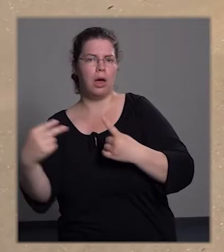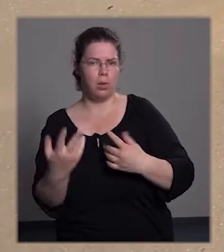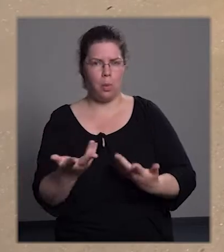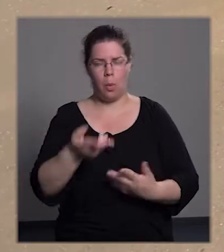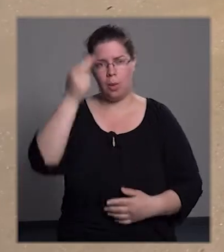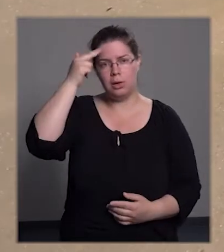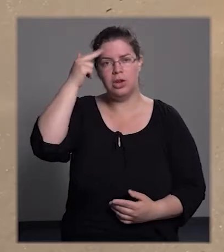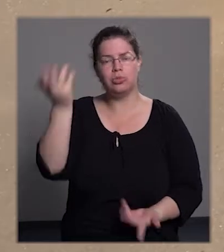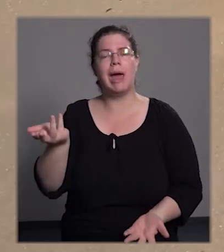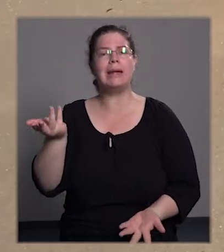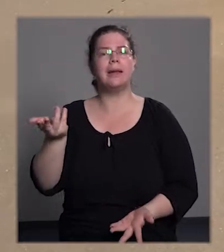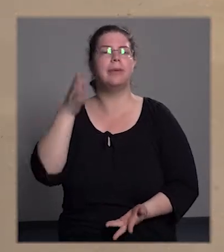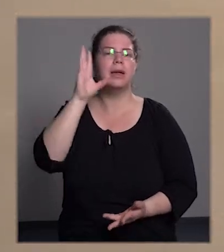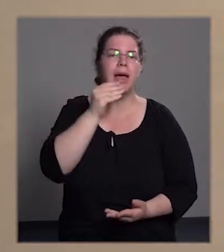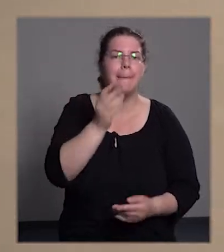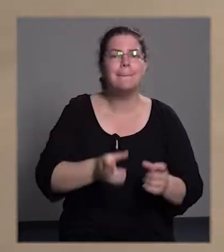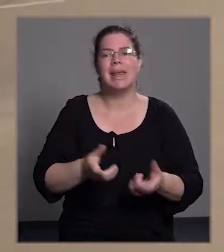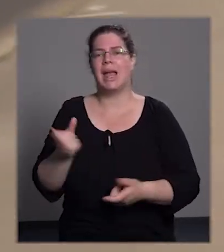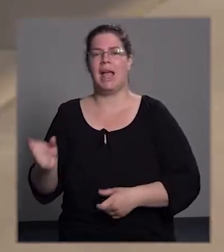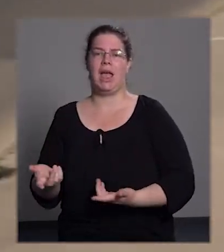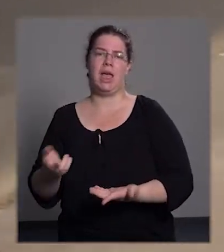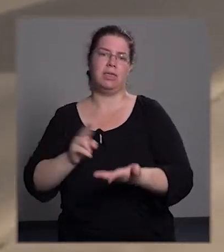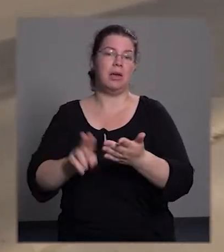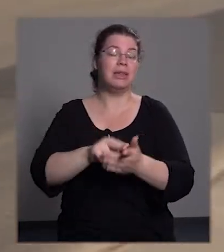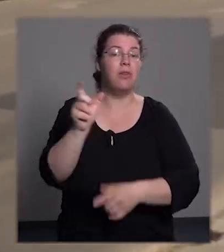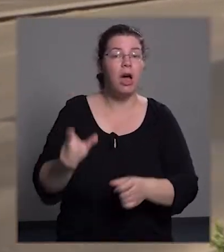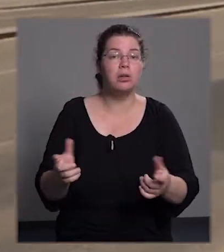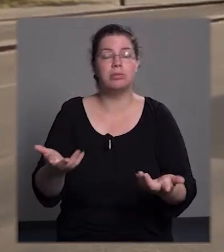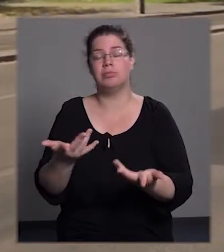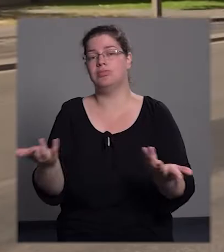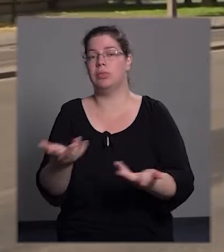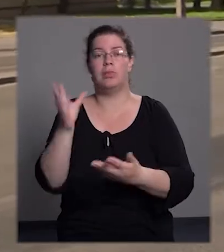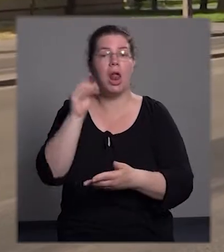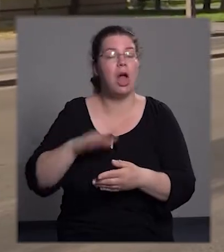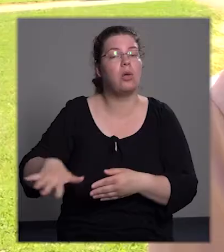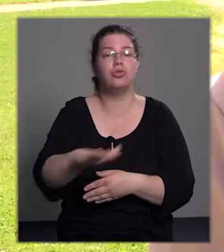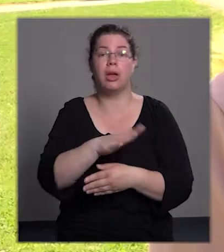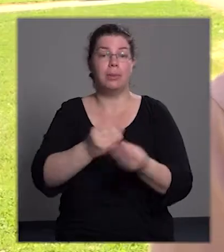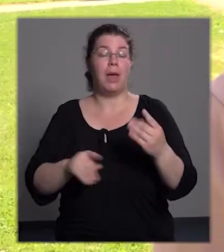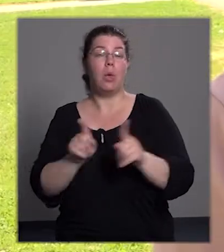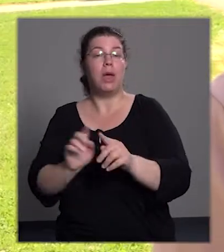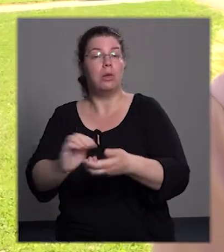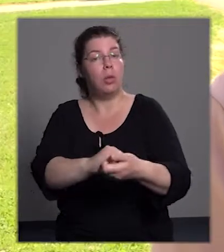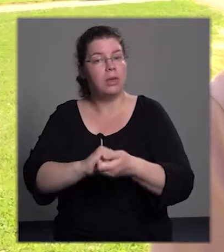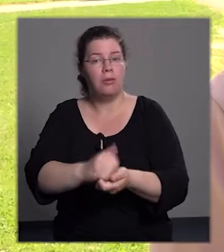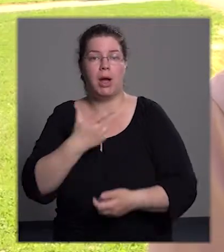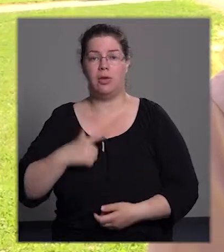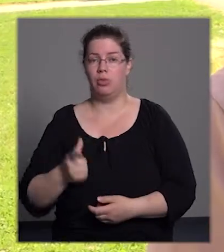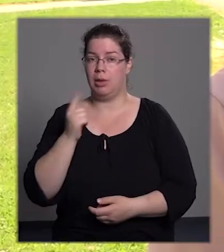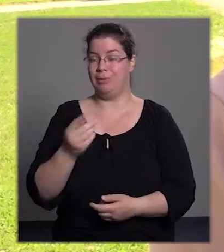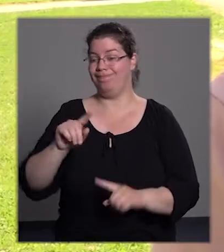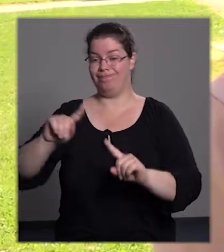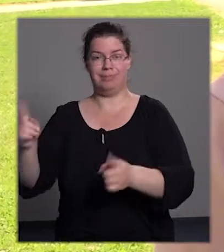és a hivatalt, és a lakosságot, mert olyan összefogás volt, amit máskor nem